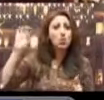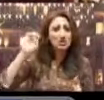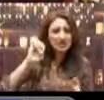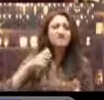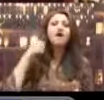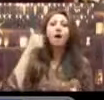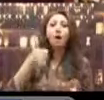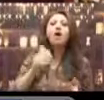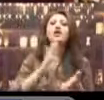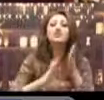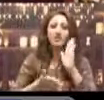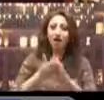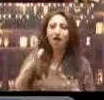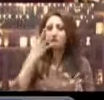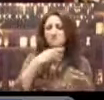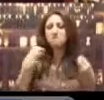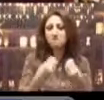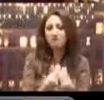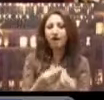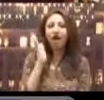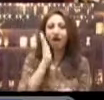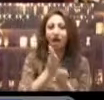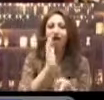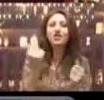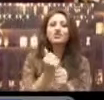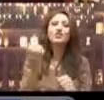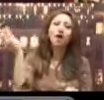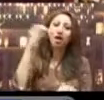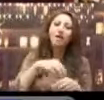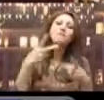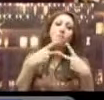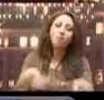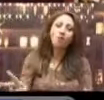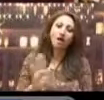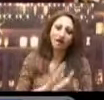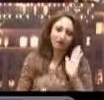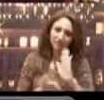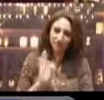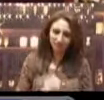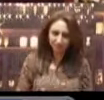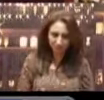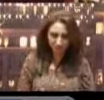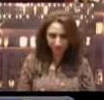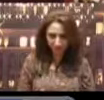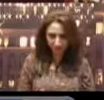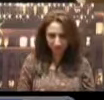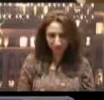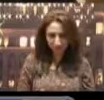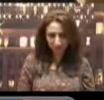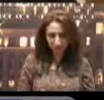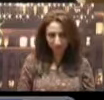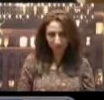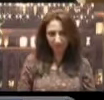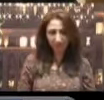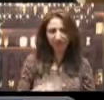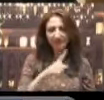في كل الاسامي تقريبا، وبعد كده لقينا في الاخر اتفقنا في الاخر على يوسف الشريف من غير سبب وجيه يعني. طب في